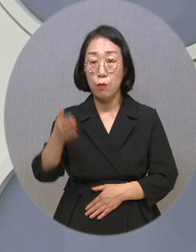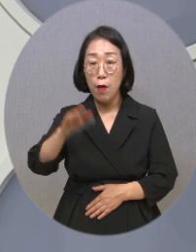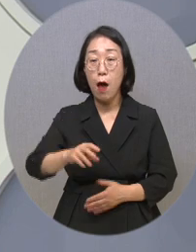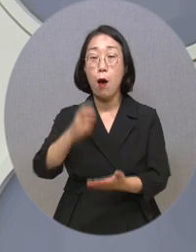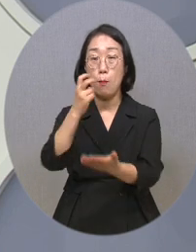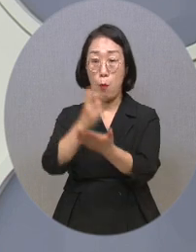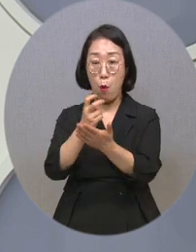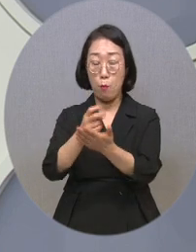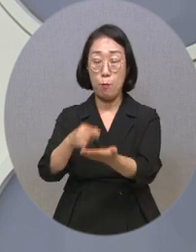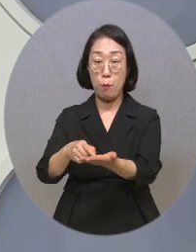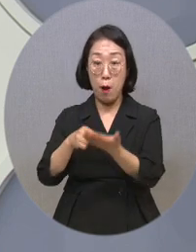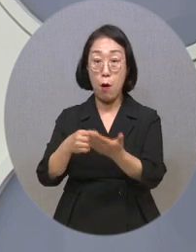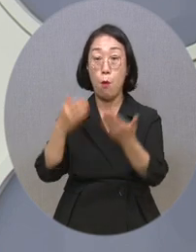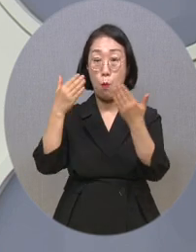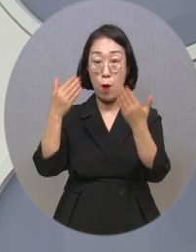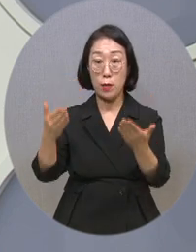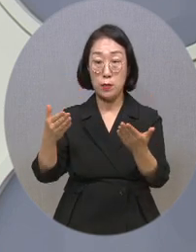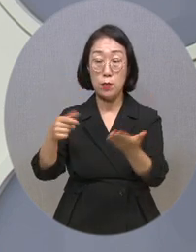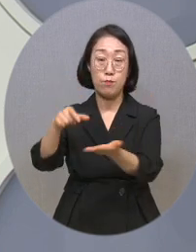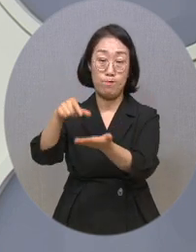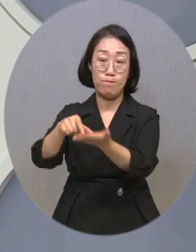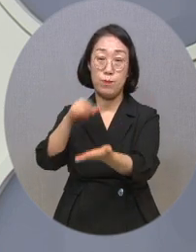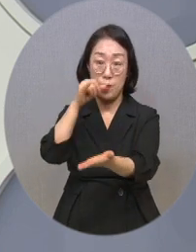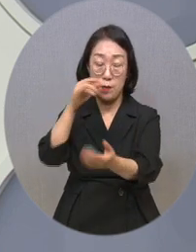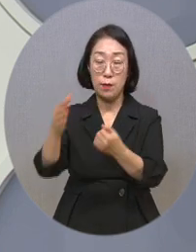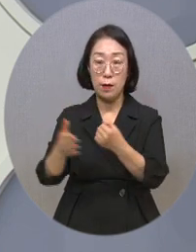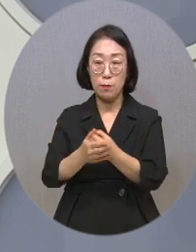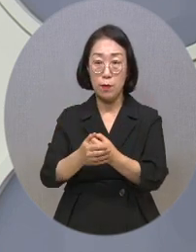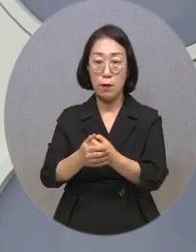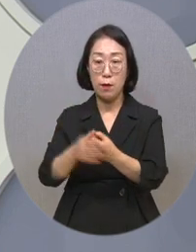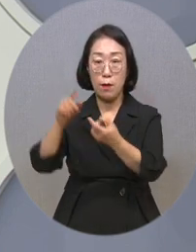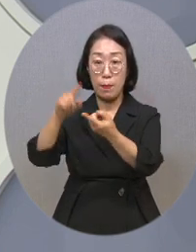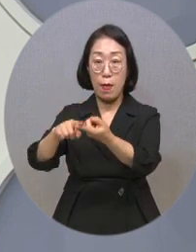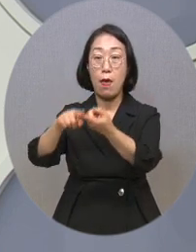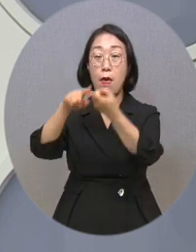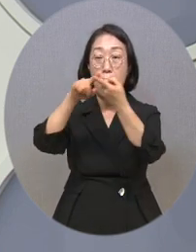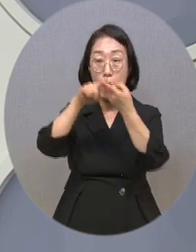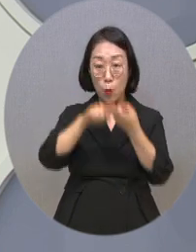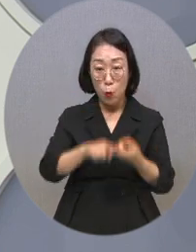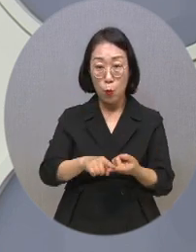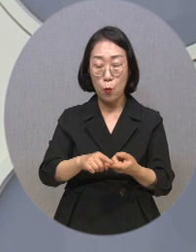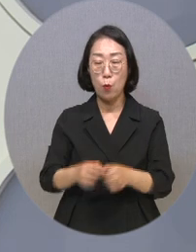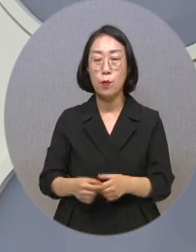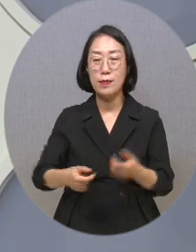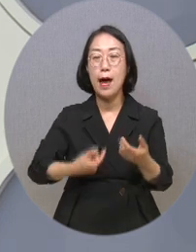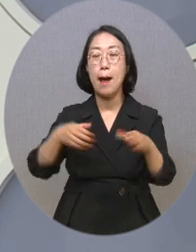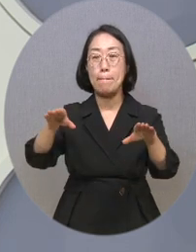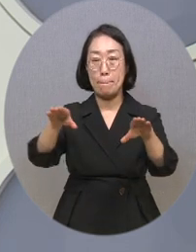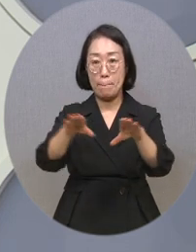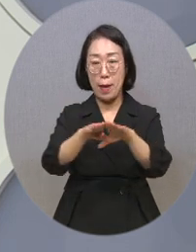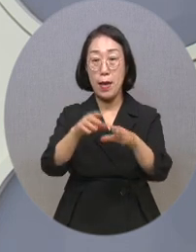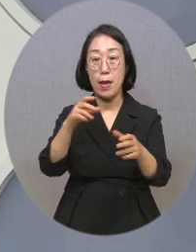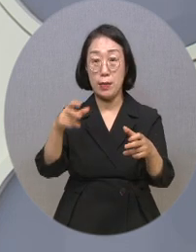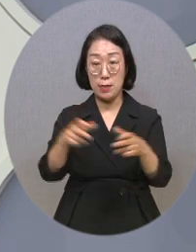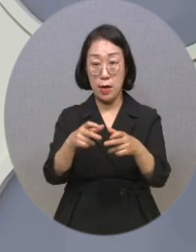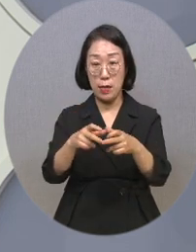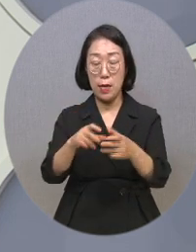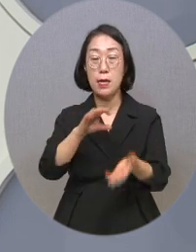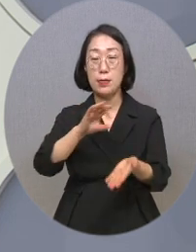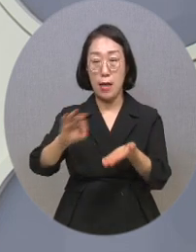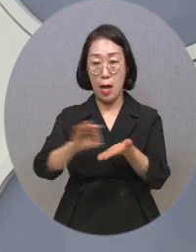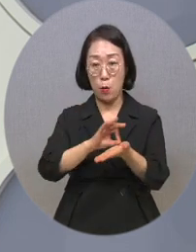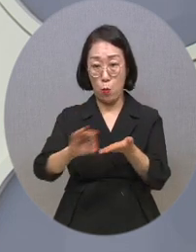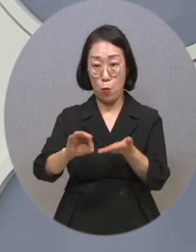법으로 제정돼서 그렇게 되어 있으니까 그거에 이제 따라서 그렇게 된 것인데 자폐성 장애라는